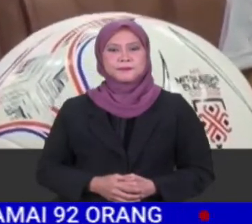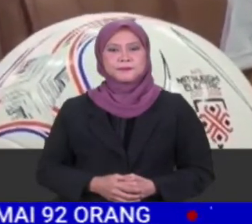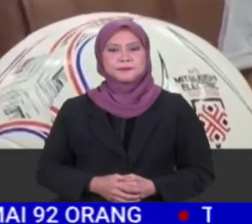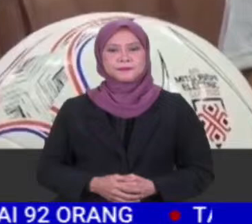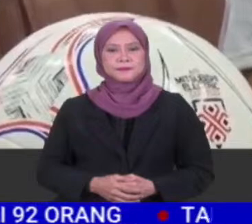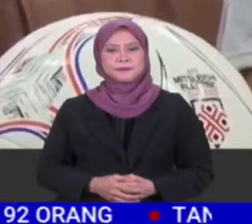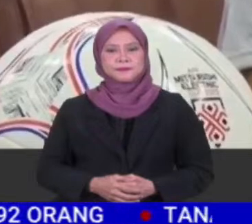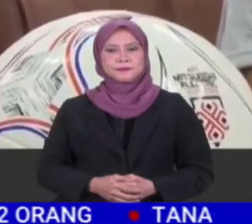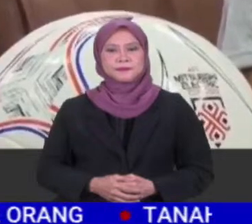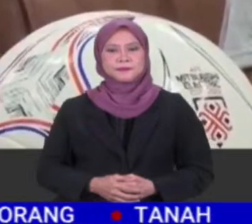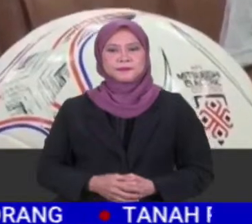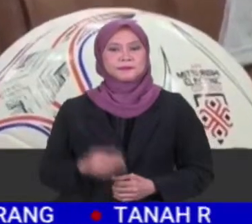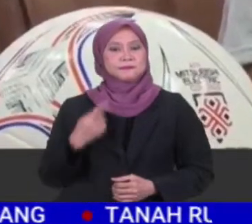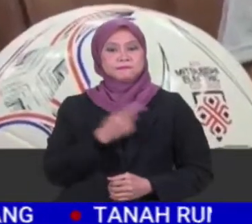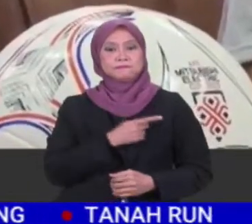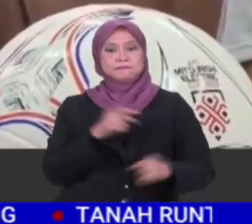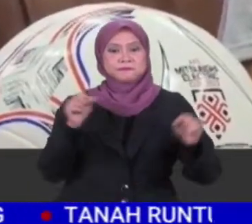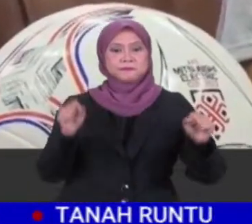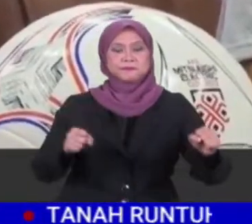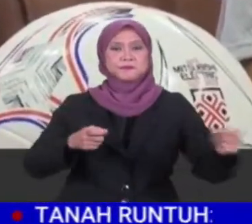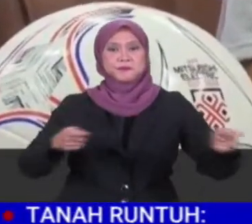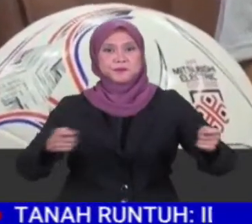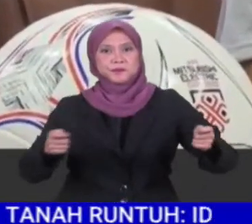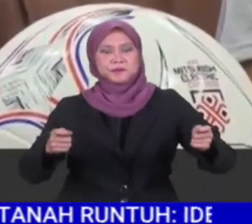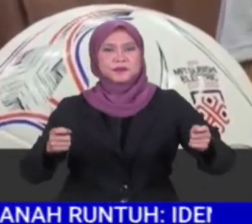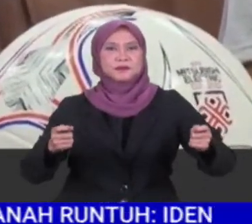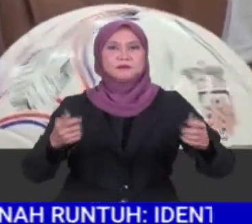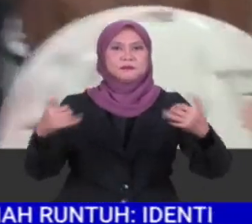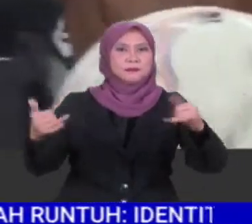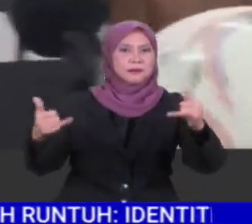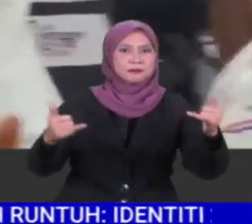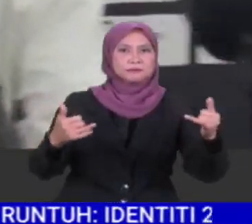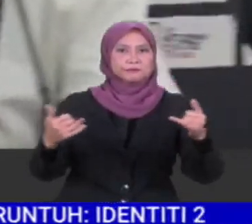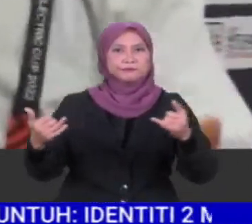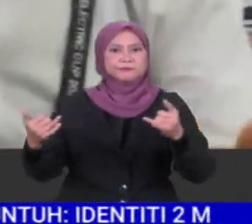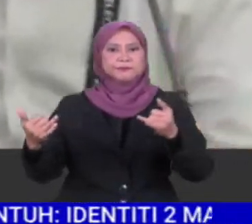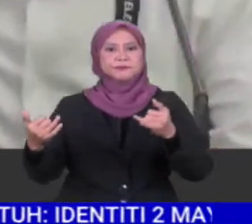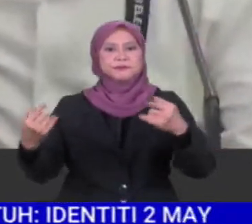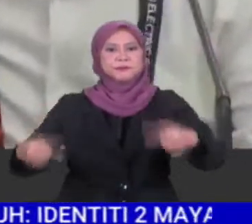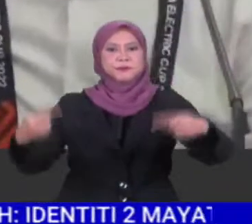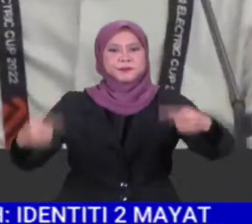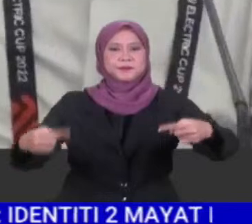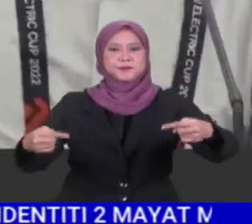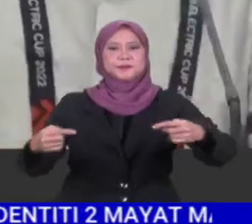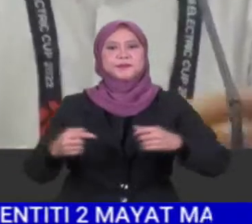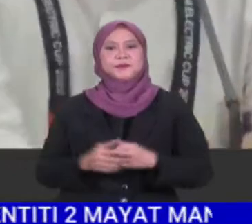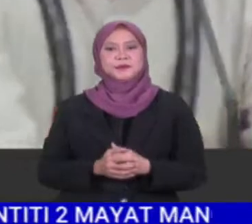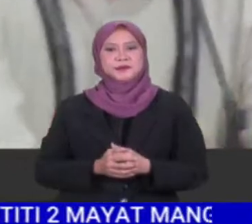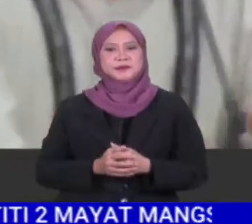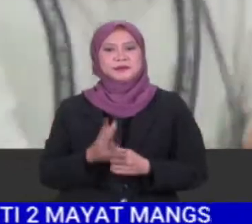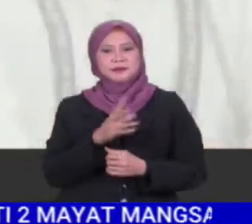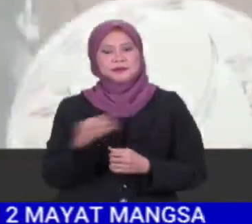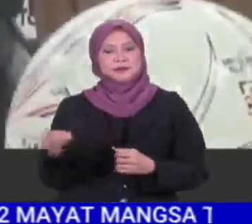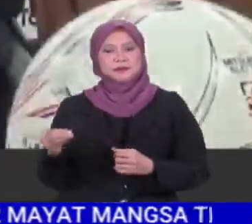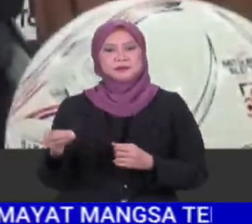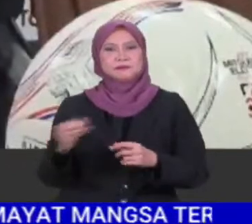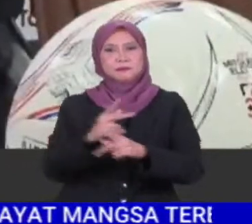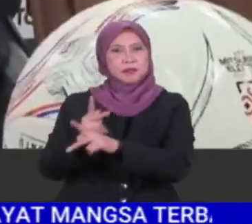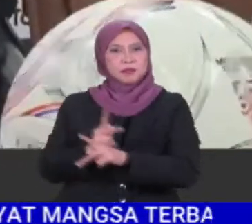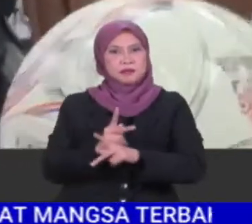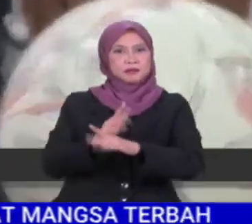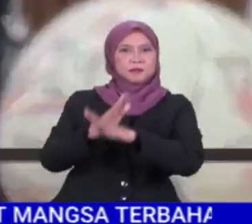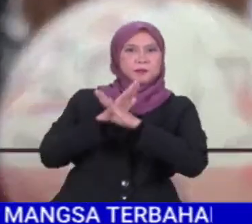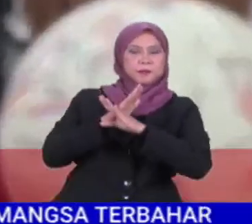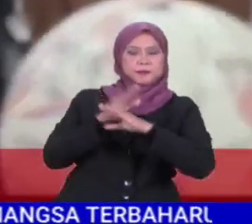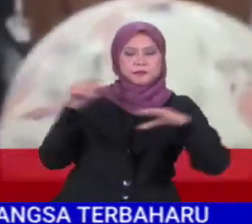some luck as well. Yeah, I think I'm proud of this boy. Thank you very much.